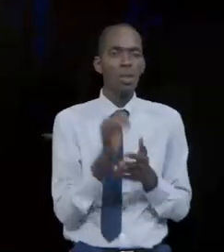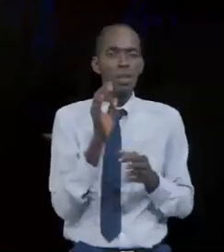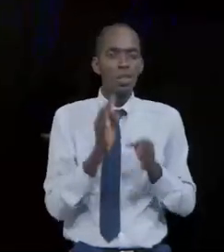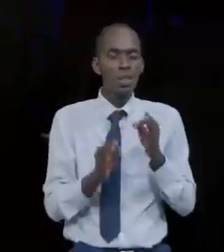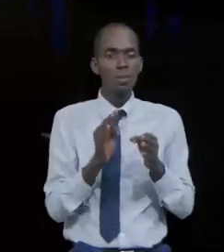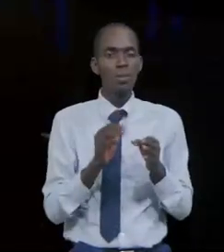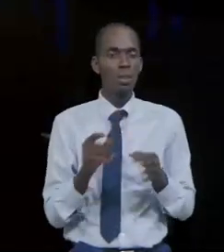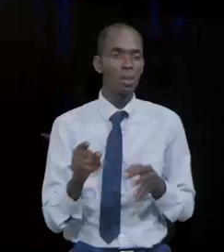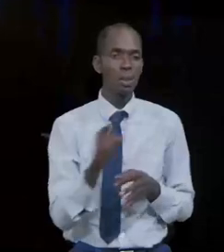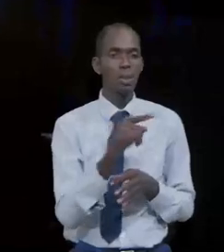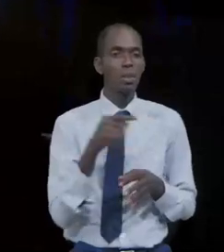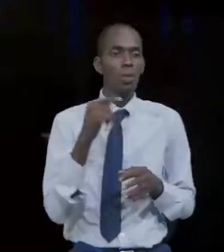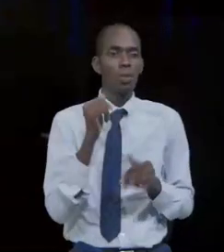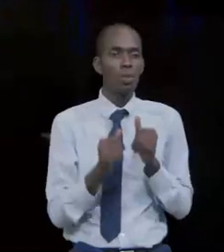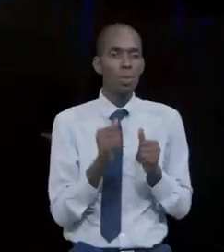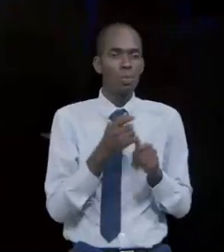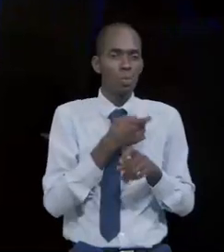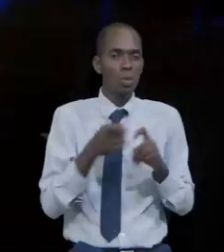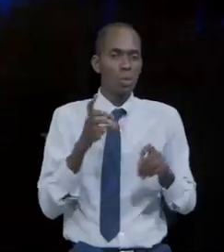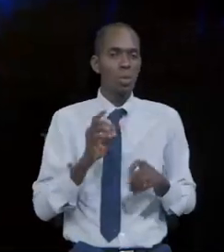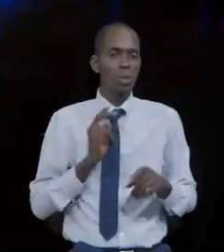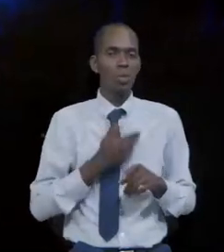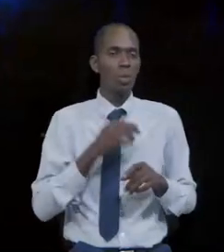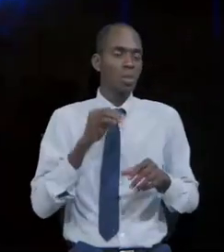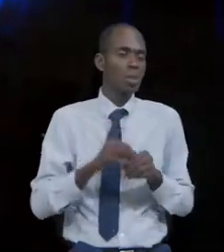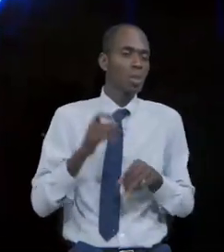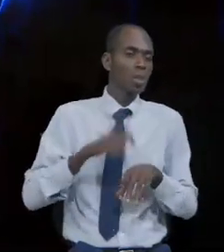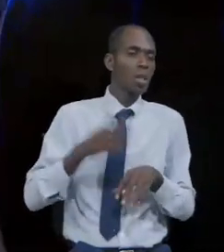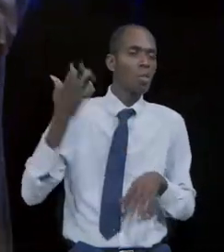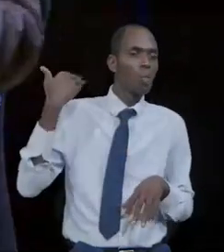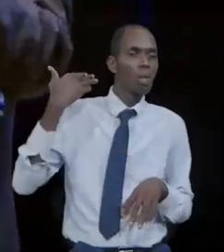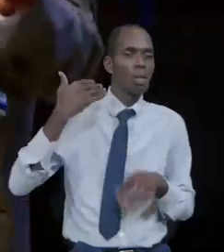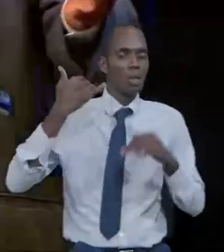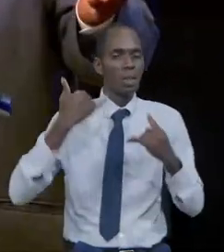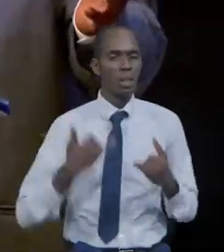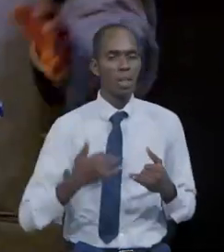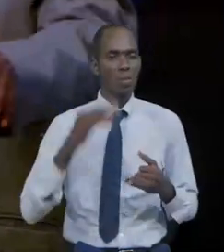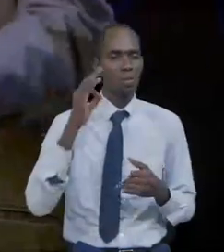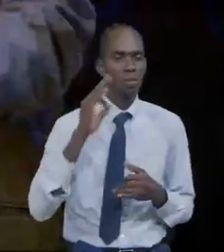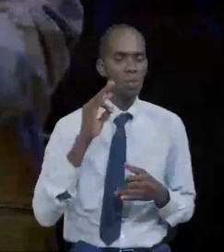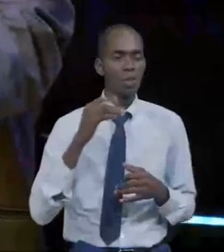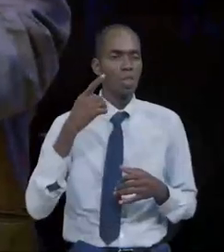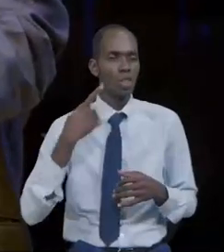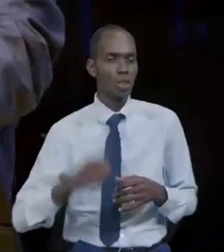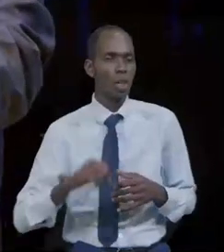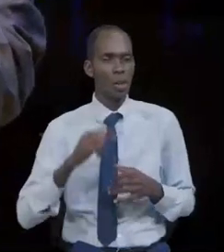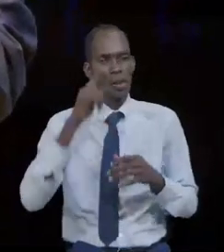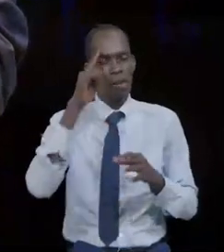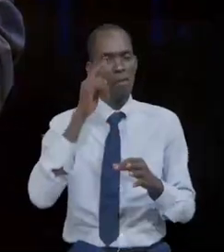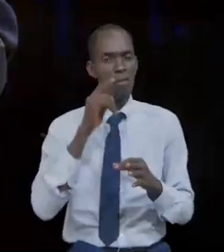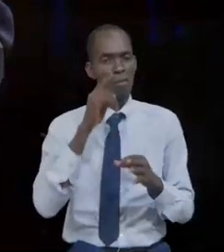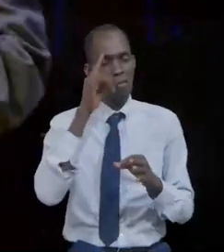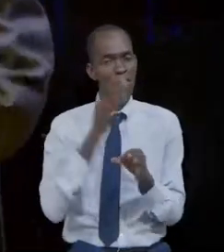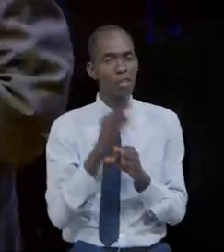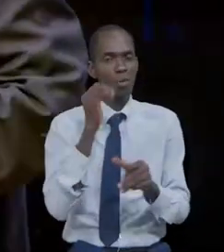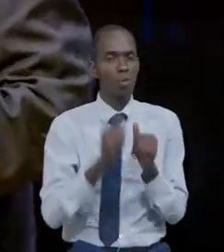entendu dire, celui qui autrefois nous persécutait annonce maintenant la foi qu'il s'efforçait